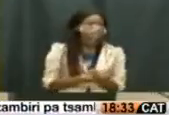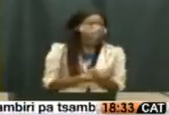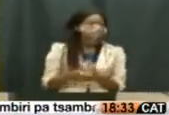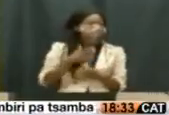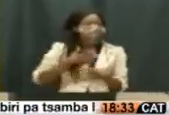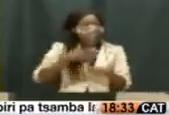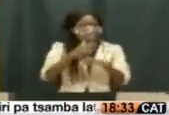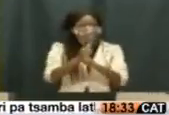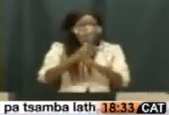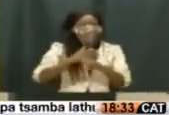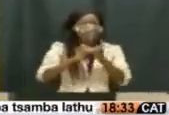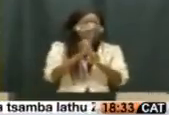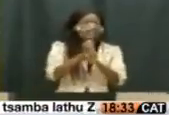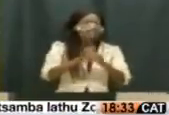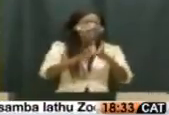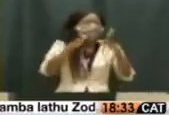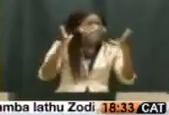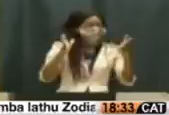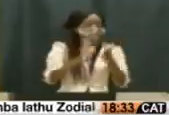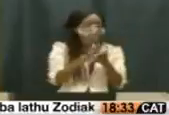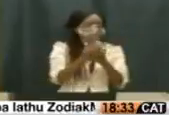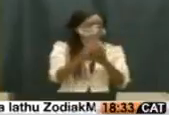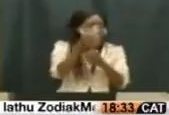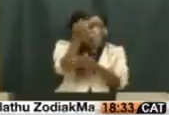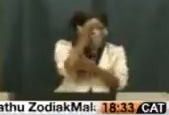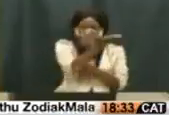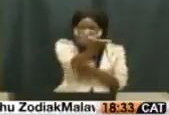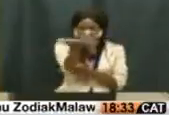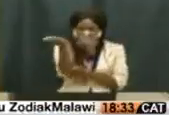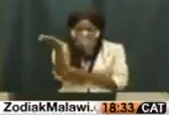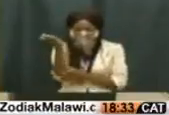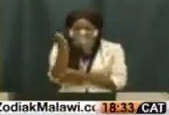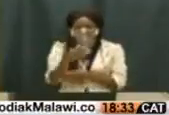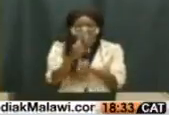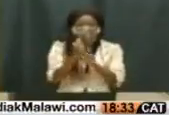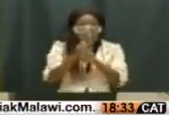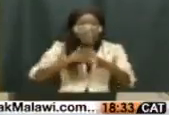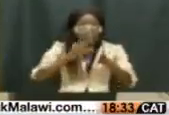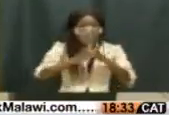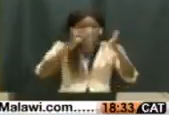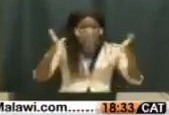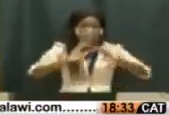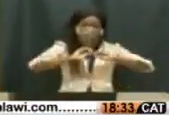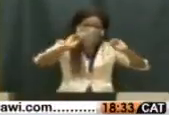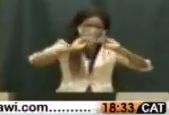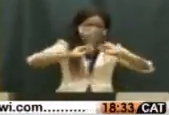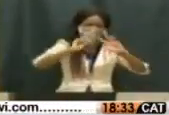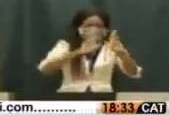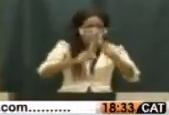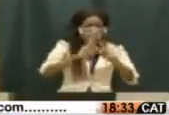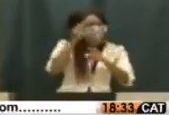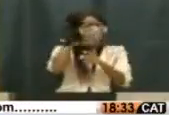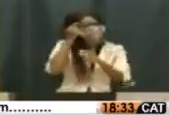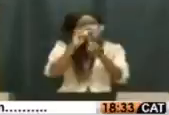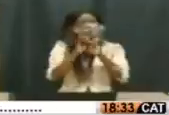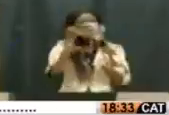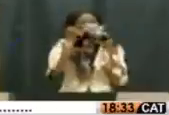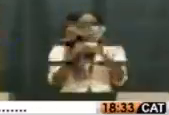zinthu zimene zikuchitika muziko kanza maufuru awachibadude